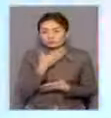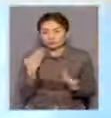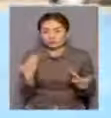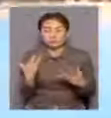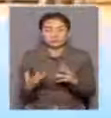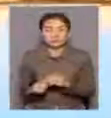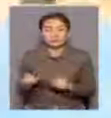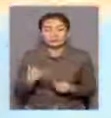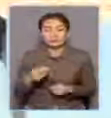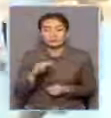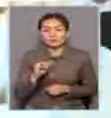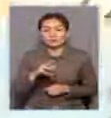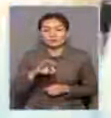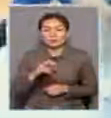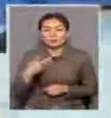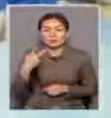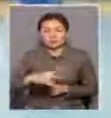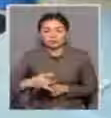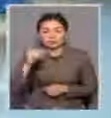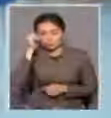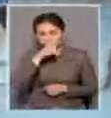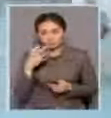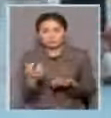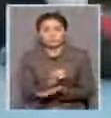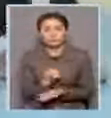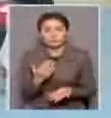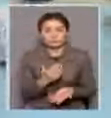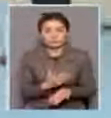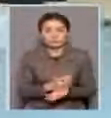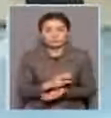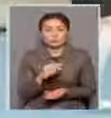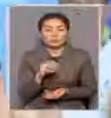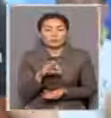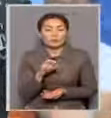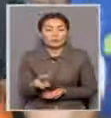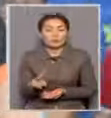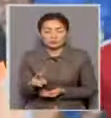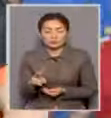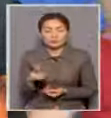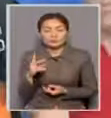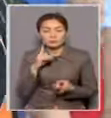көрсетті. Нәтижесінде Тауман құрамасы 2-ші жыл қатарынан жеңіс тұғырынан көрініп, Тауман Амандосов